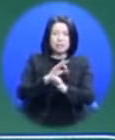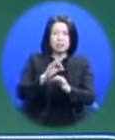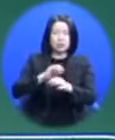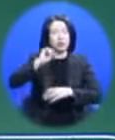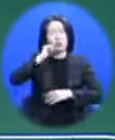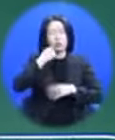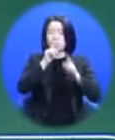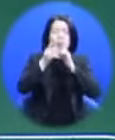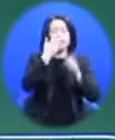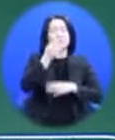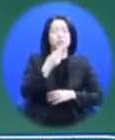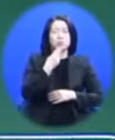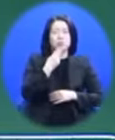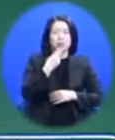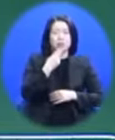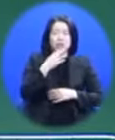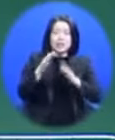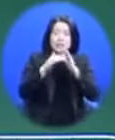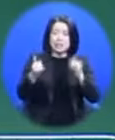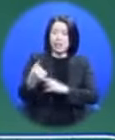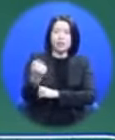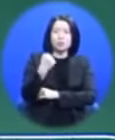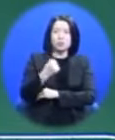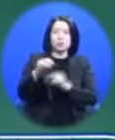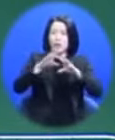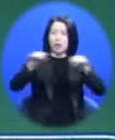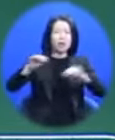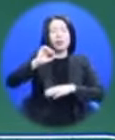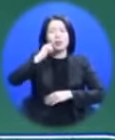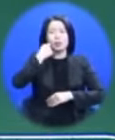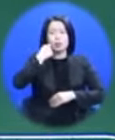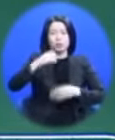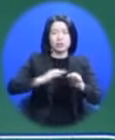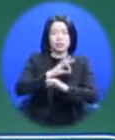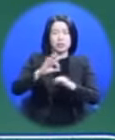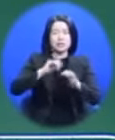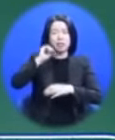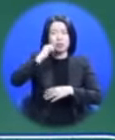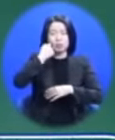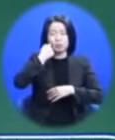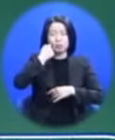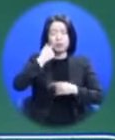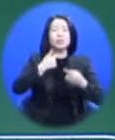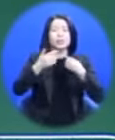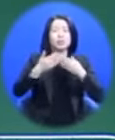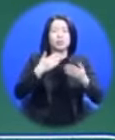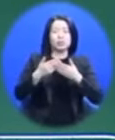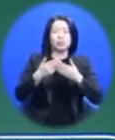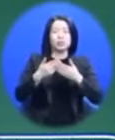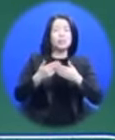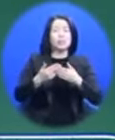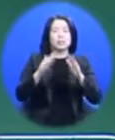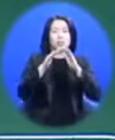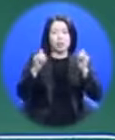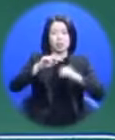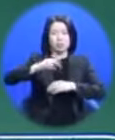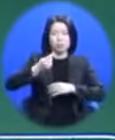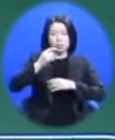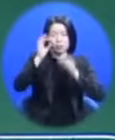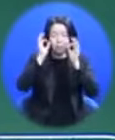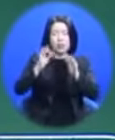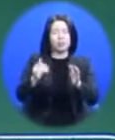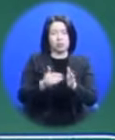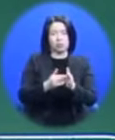없어요. 도무지 뭐 사람의 힘으로는 해결할 수 없는 그런 재정적인 어려움을 겪고 있는 분들, 그런 사정도 제가